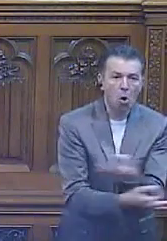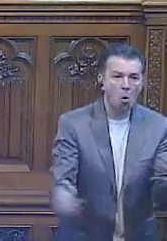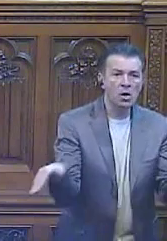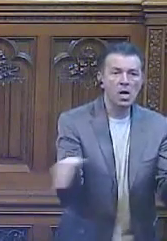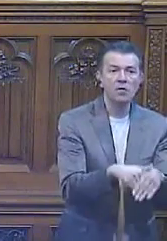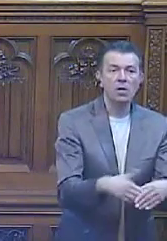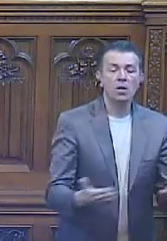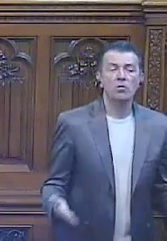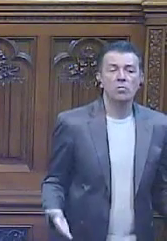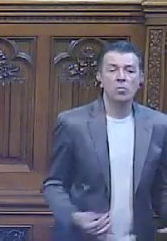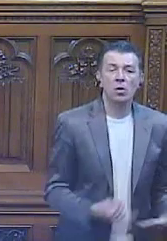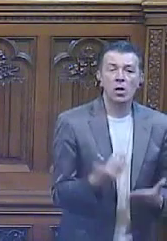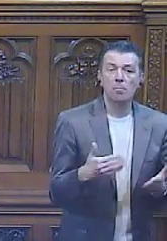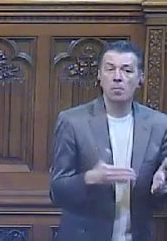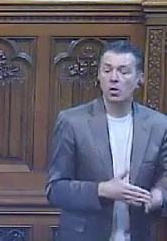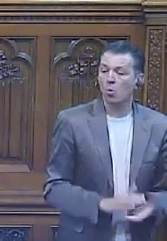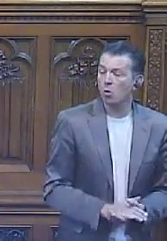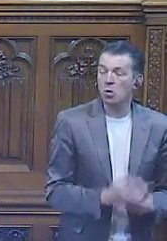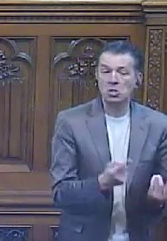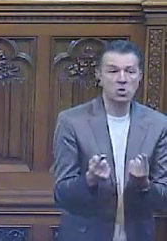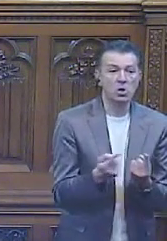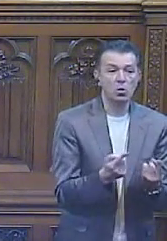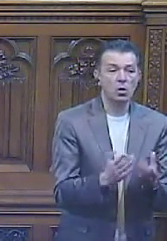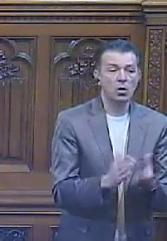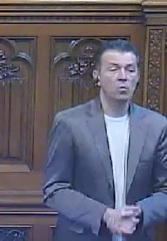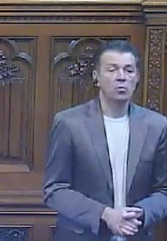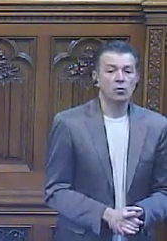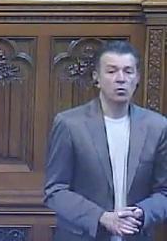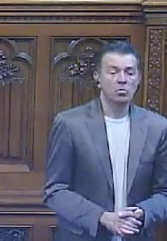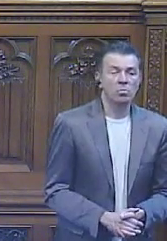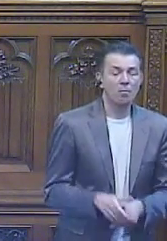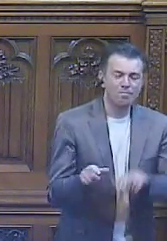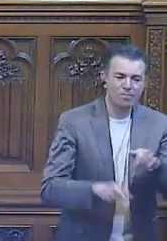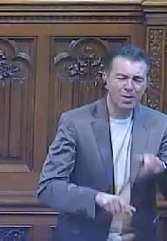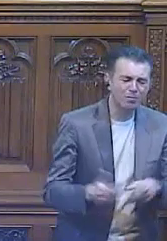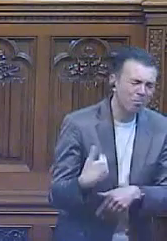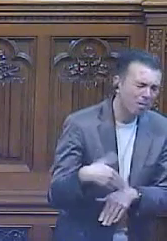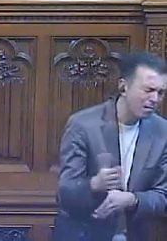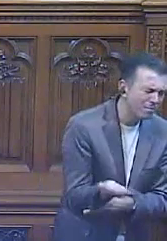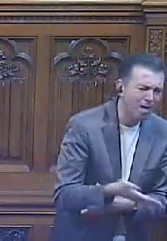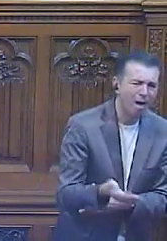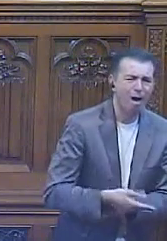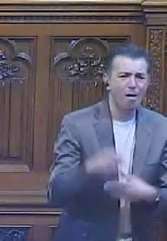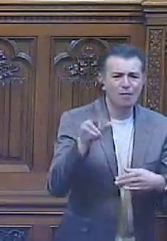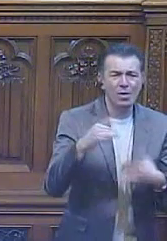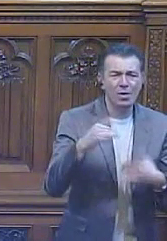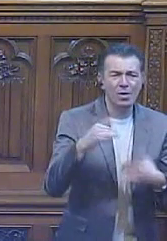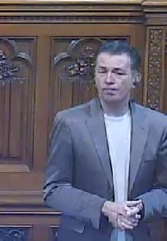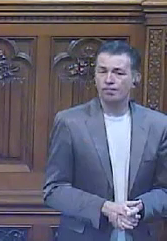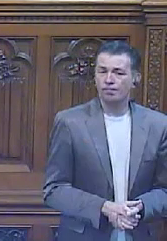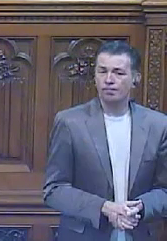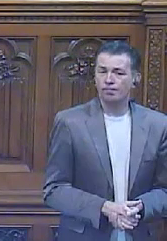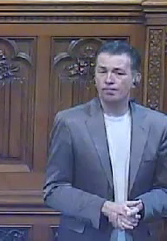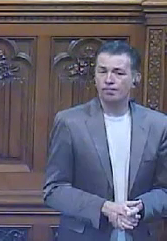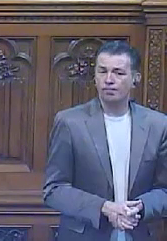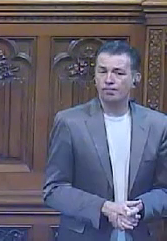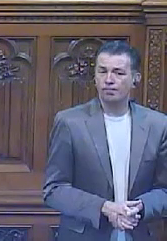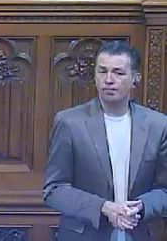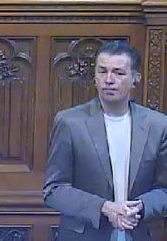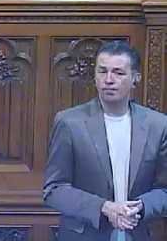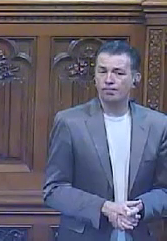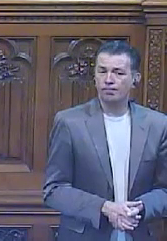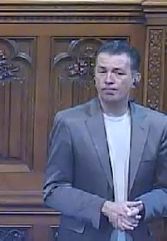Und wir haben noch immer die Situation, dass die Ärmsten der Armen in Wien heute keinen Heizkostenzuschuss bekommen.